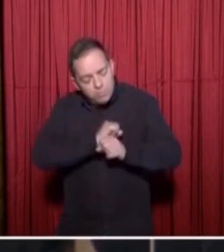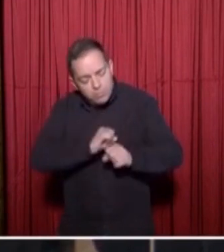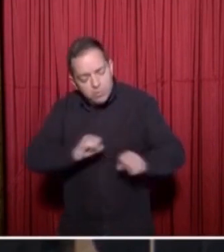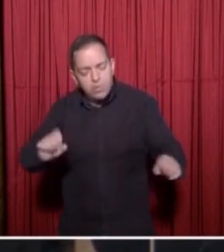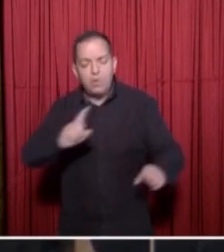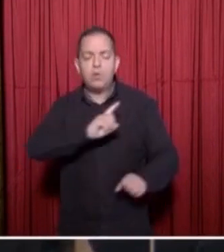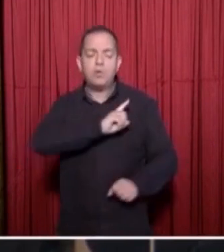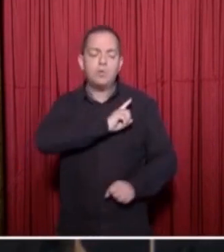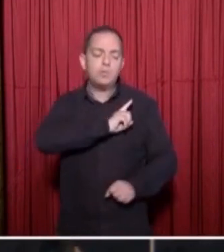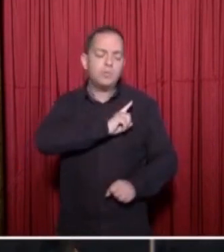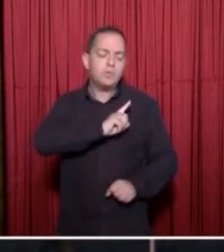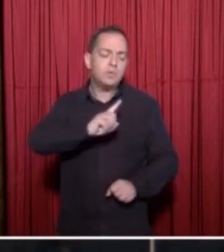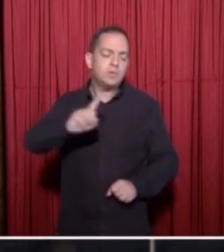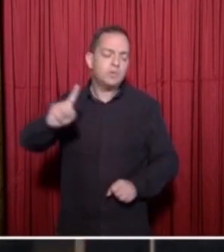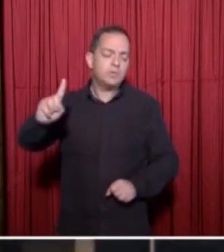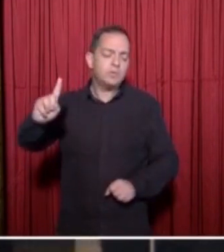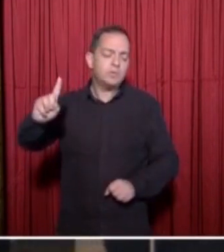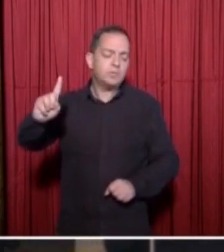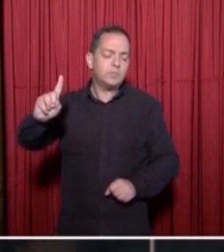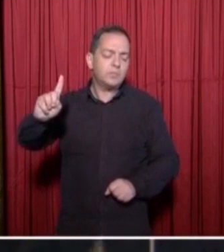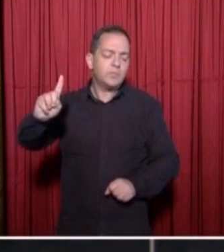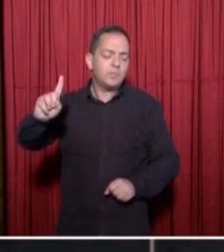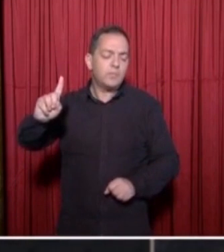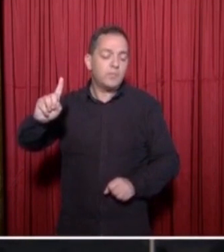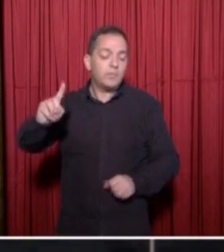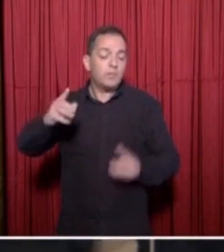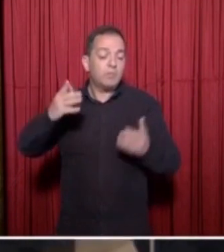μη το ύπνο